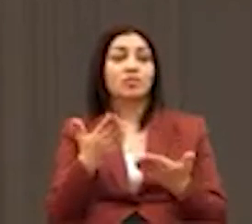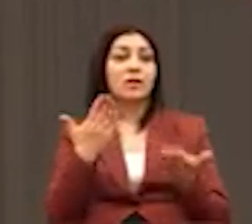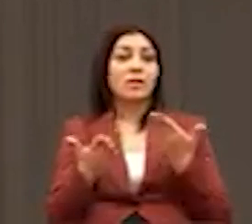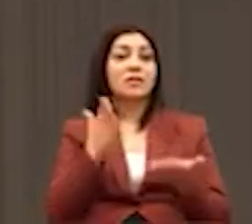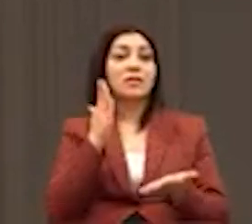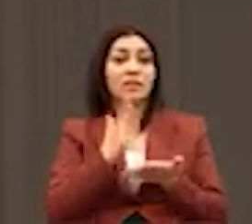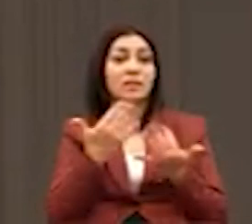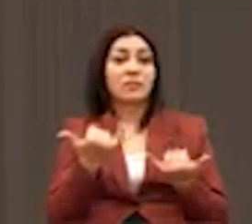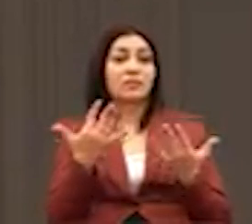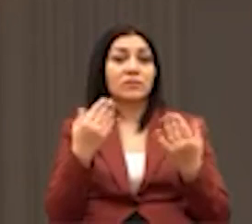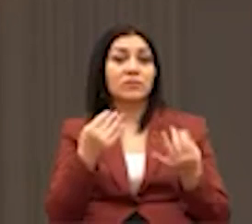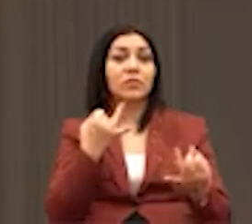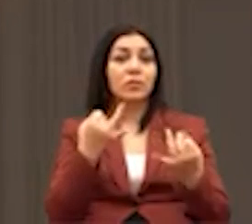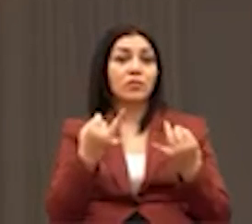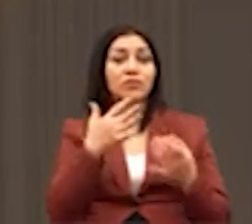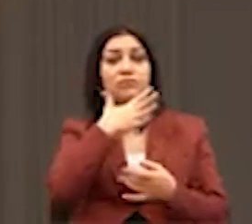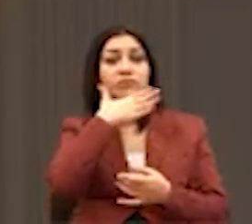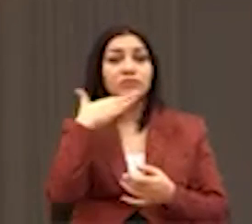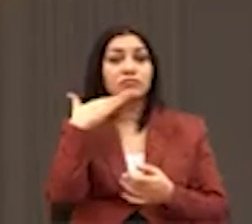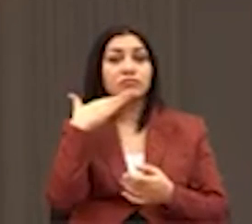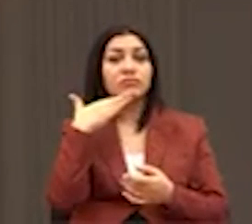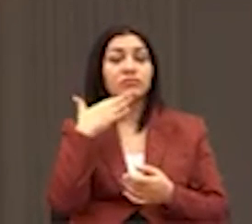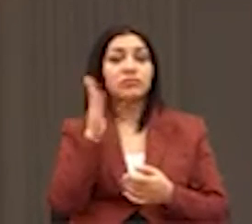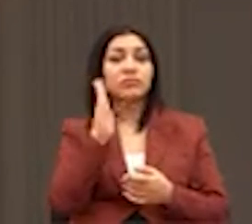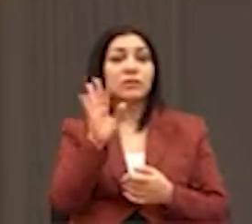իհարկե այսօր խոսակցության մի զգալի մասը կլիներ